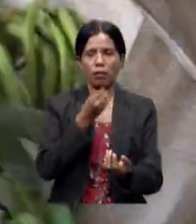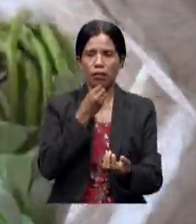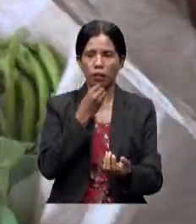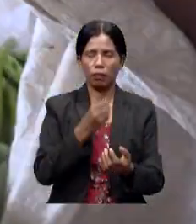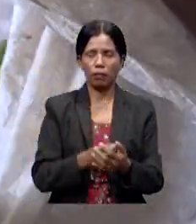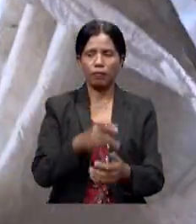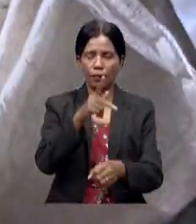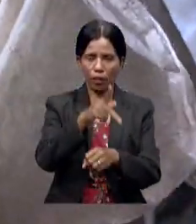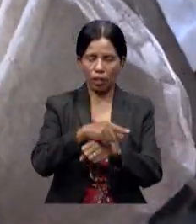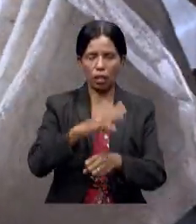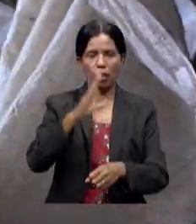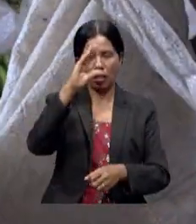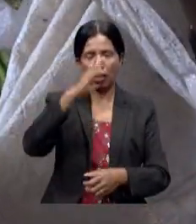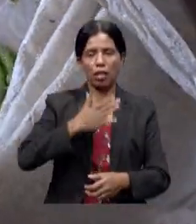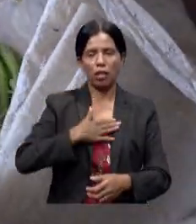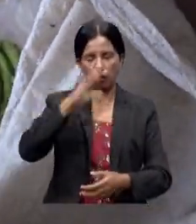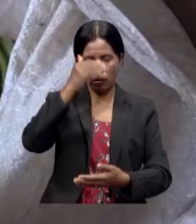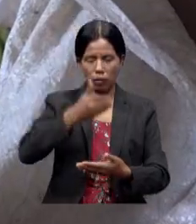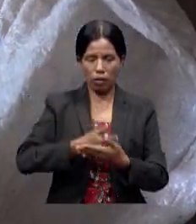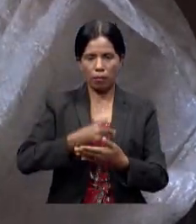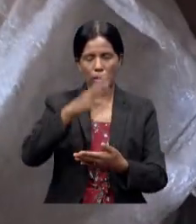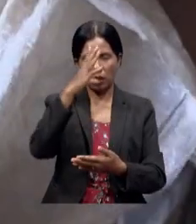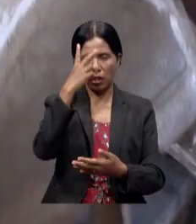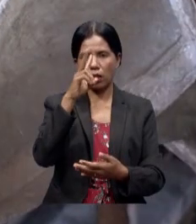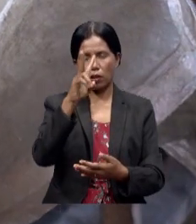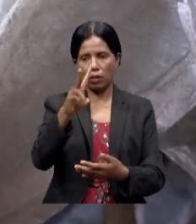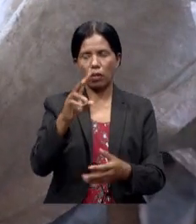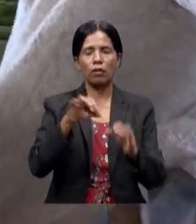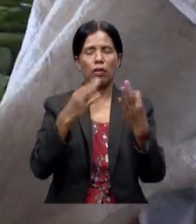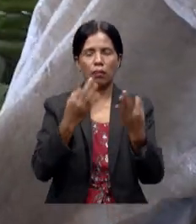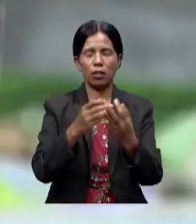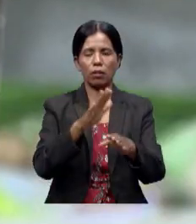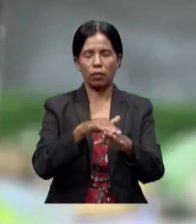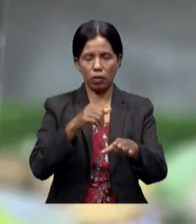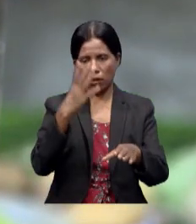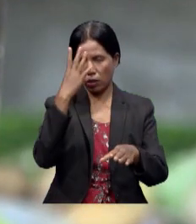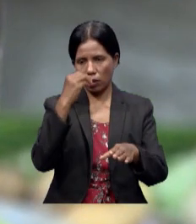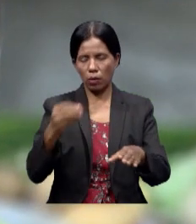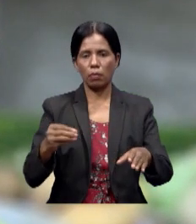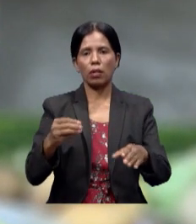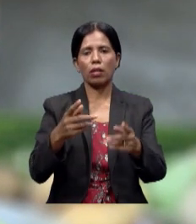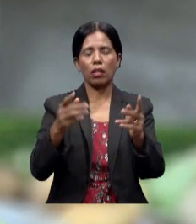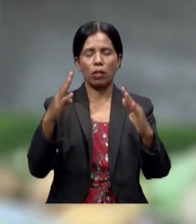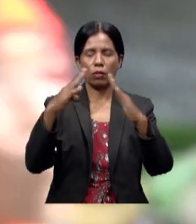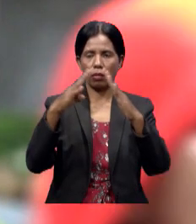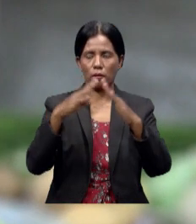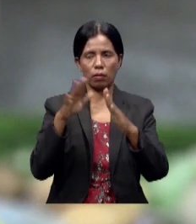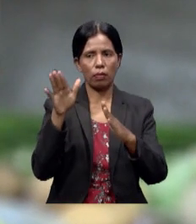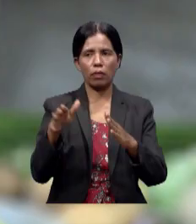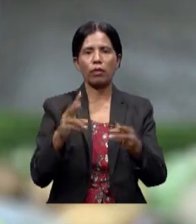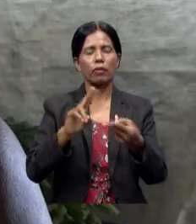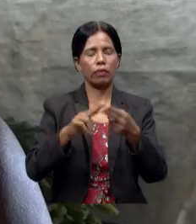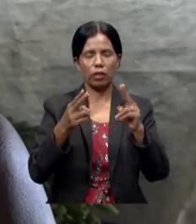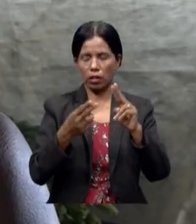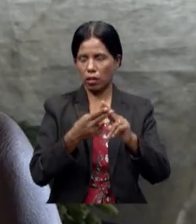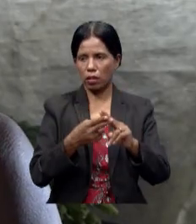Kalan hau nuan mane be nain dua mato bai ini. Ami toba familia sera mai futi fali ami pato bai hukum karai ini. Bizinu laus familia